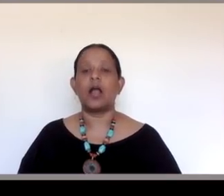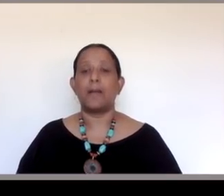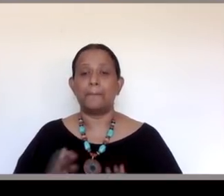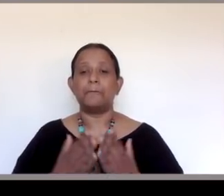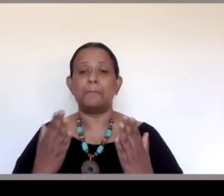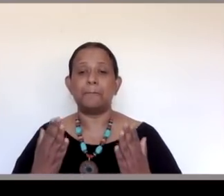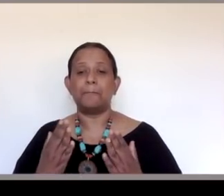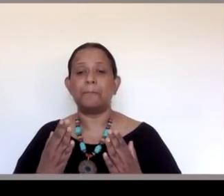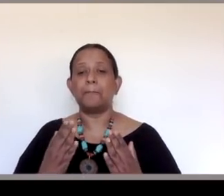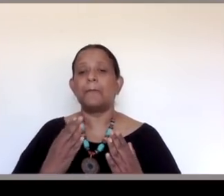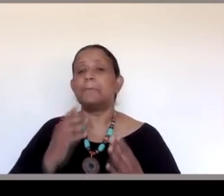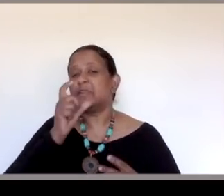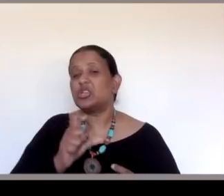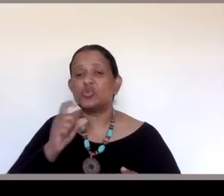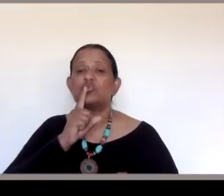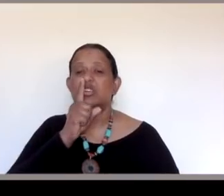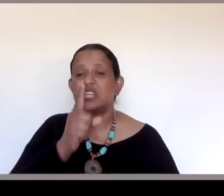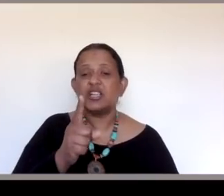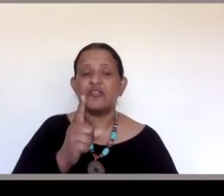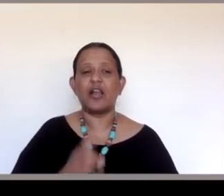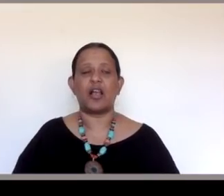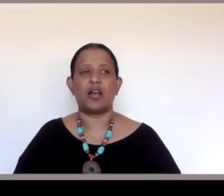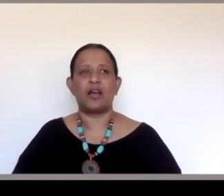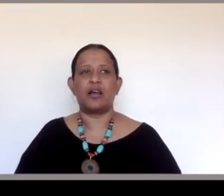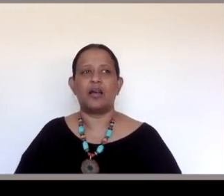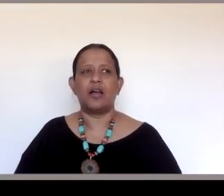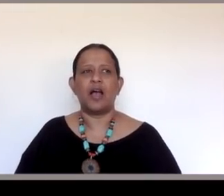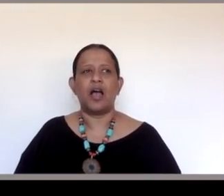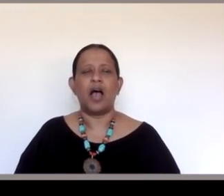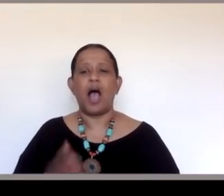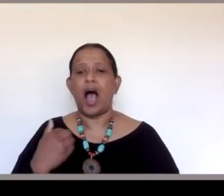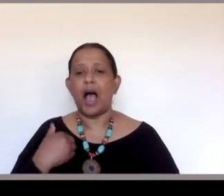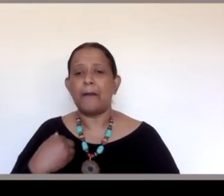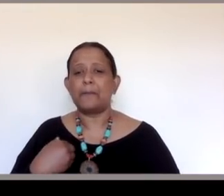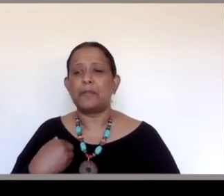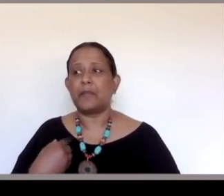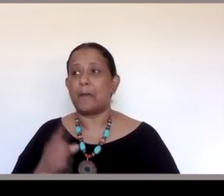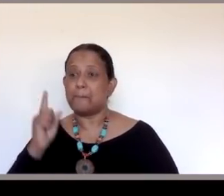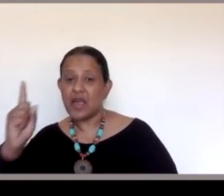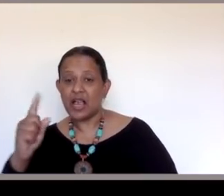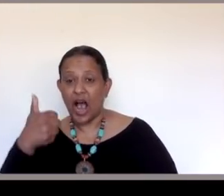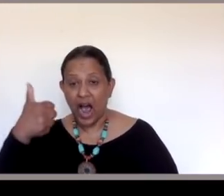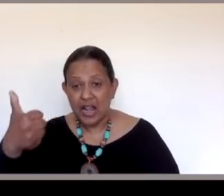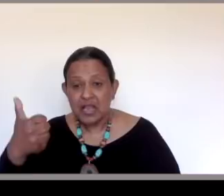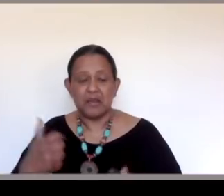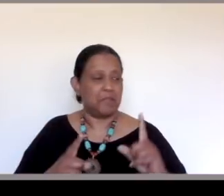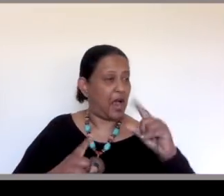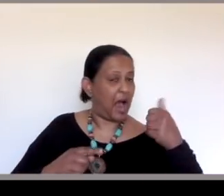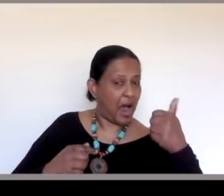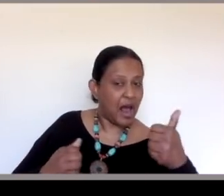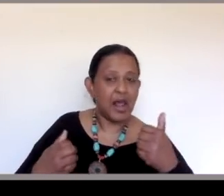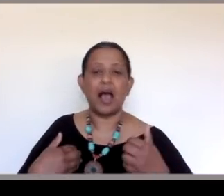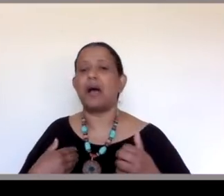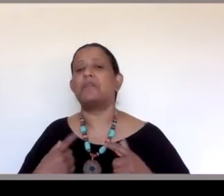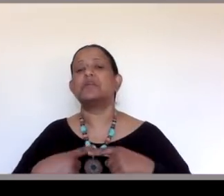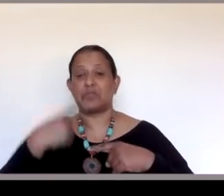8 வாக்கியங்களை குறித்து பார்க்க போகின்றோம் பிரீத்திமத் வெனுவா யன்னே அதஹஸ் வெண்ணி குமக்த மகிழ்ச்சி அடைகிறோம் என்பதன்